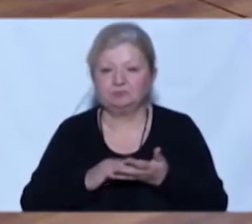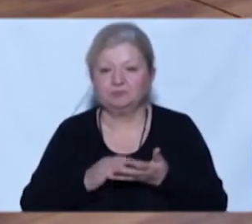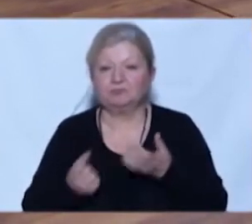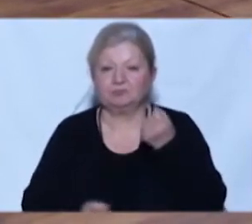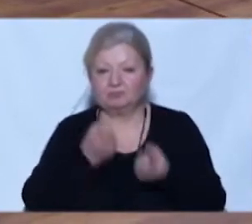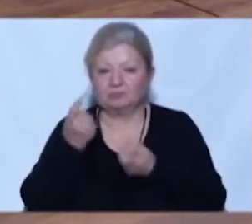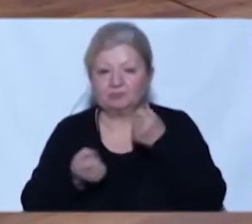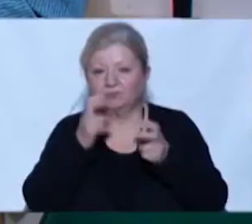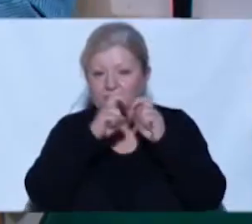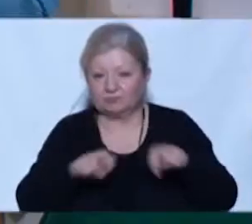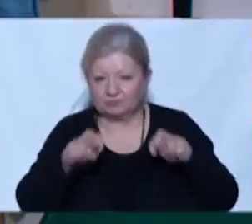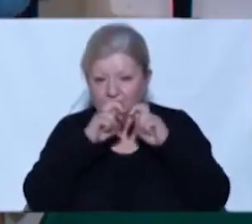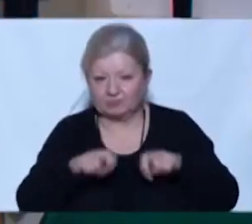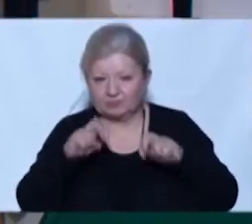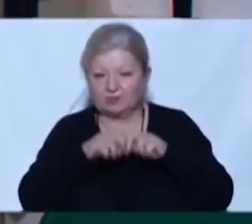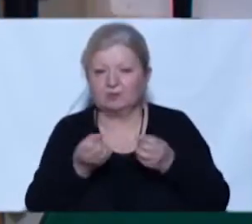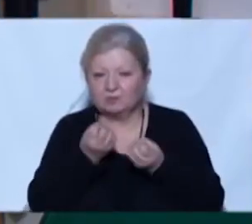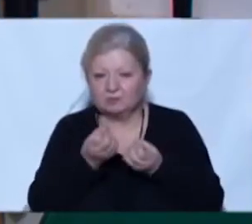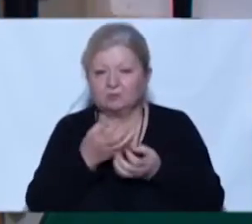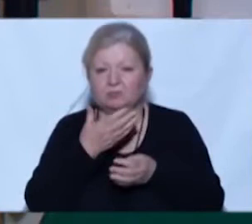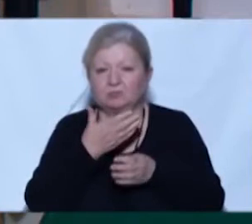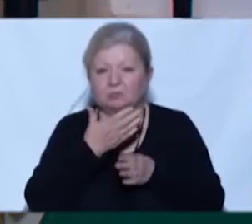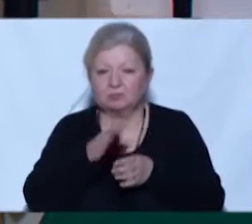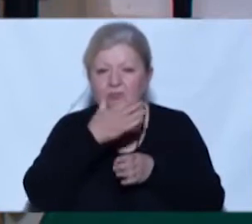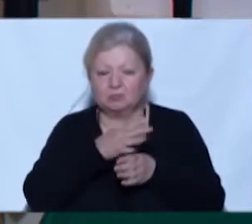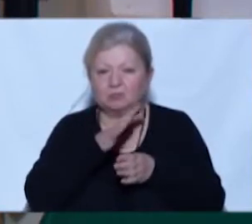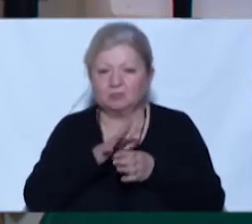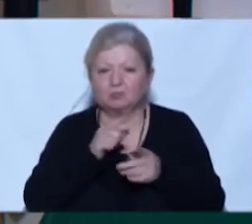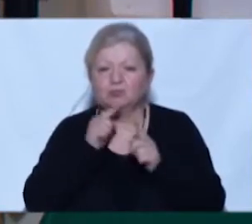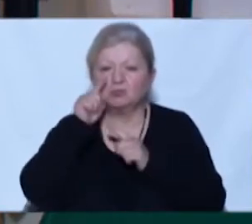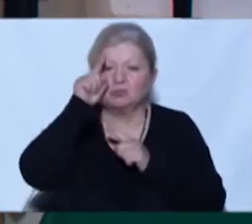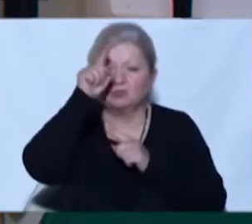აღმოჩენები და ძიება და კიდევ და კიდევ უფრო შორს წავიდა.